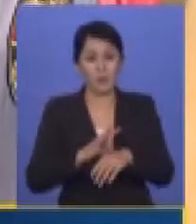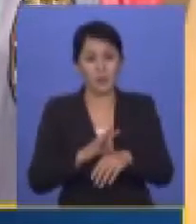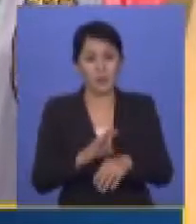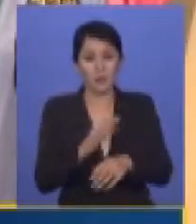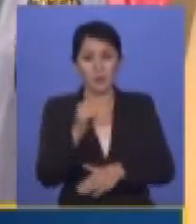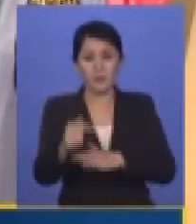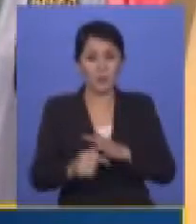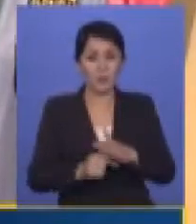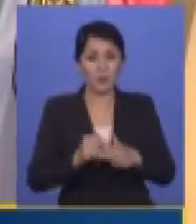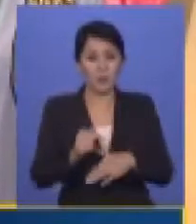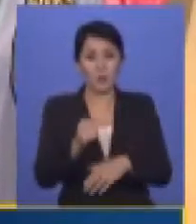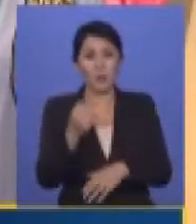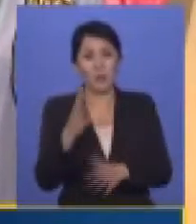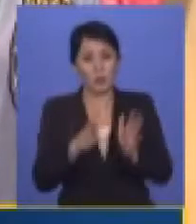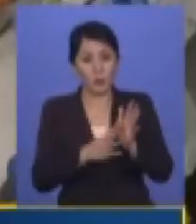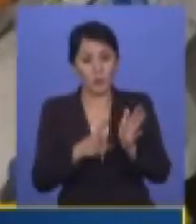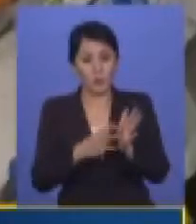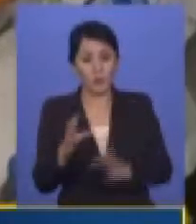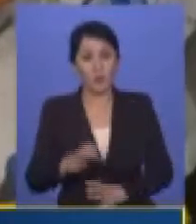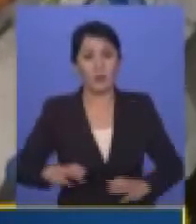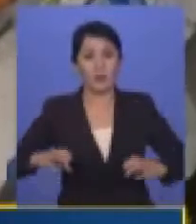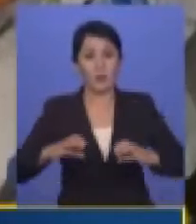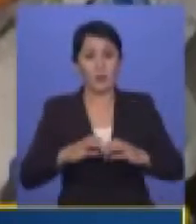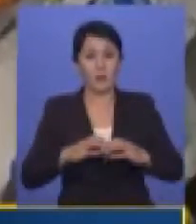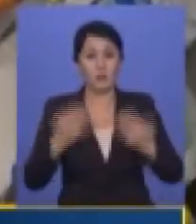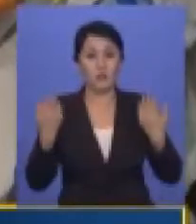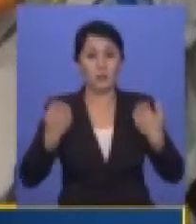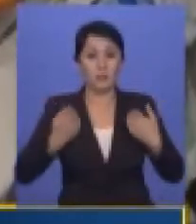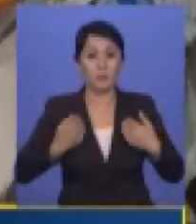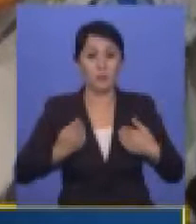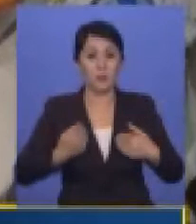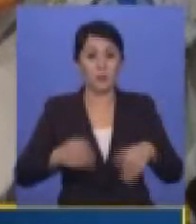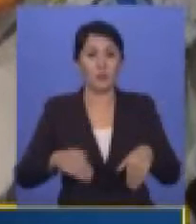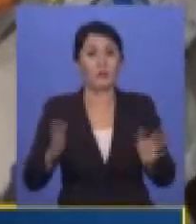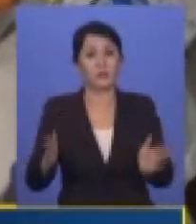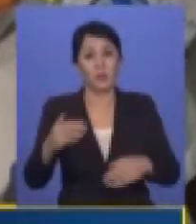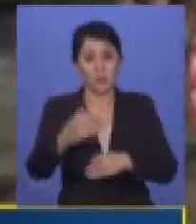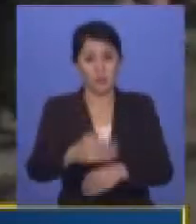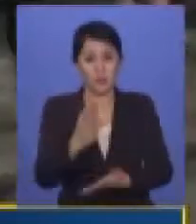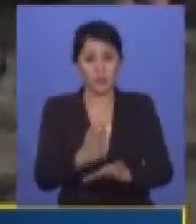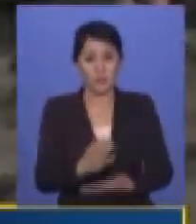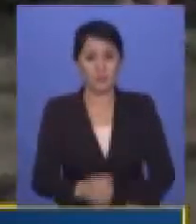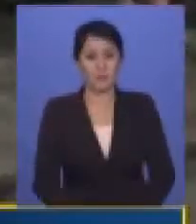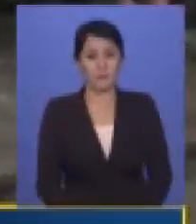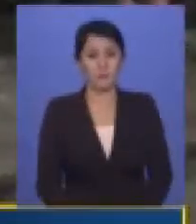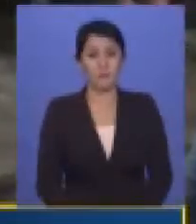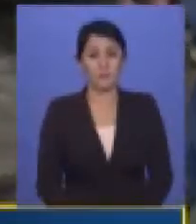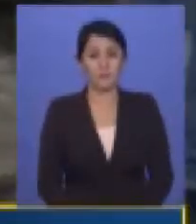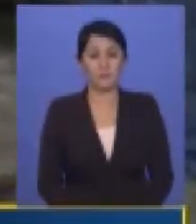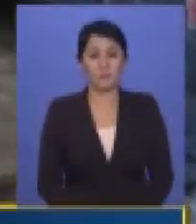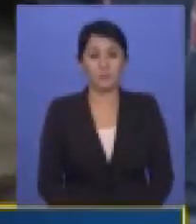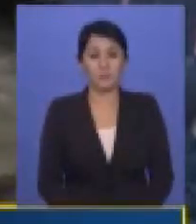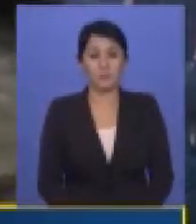Бүгінде қаламыз бойынша 9 қоғамдық жерлерде киім-кешектер салу үшін ұйымның жәшіктері орналасқан. У нас много, у нас